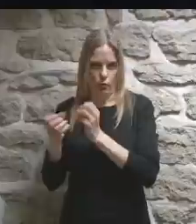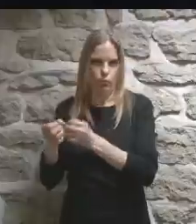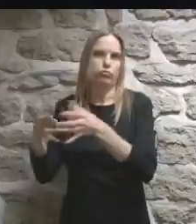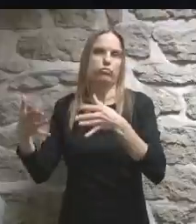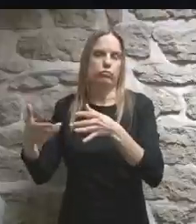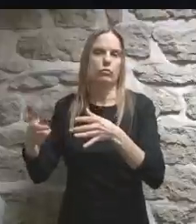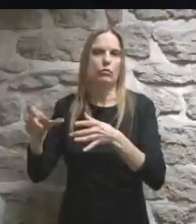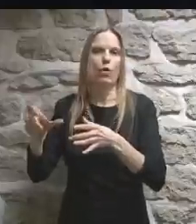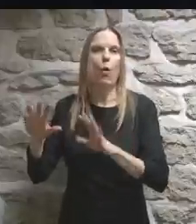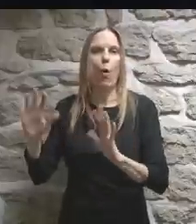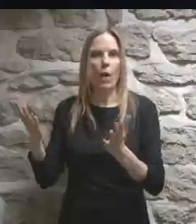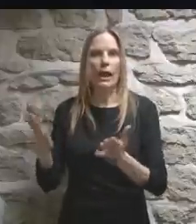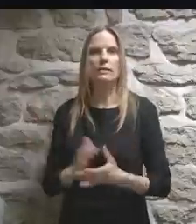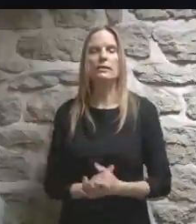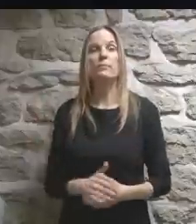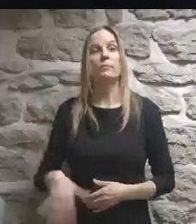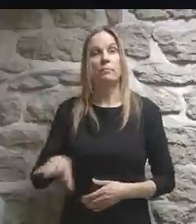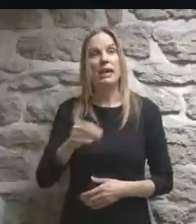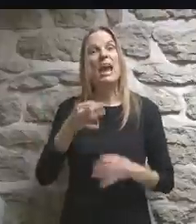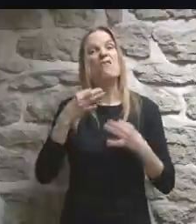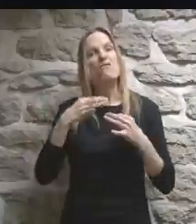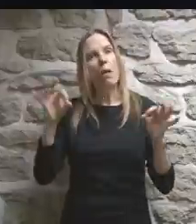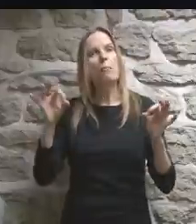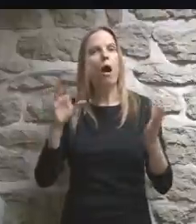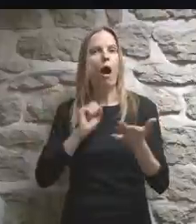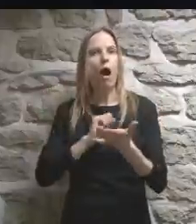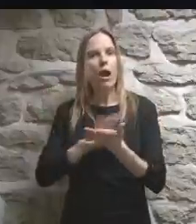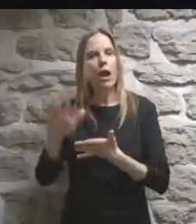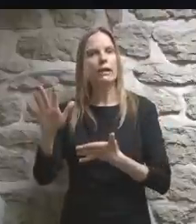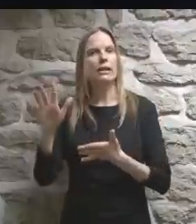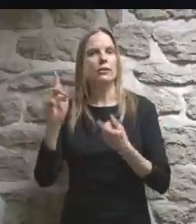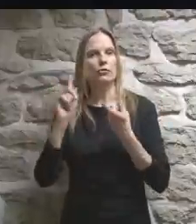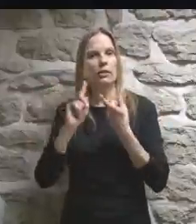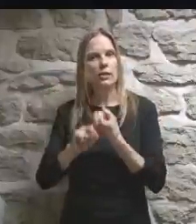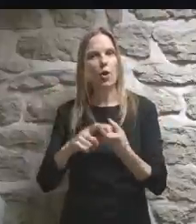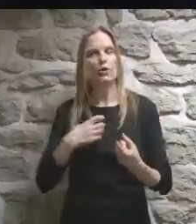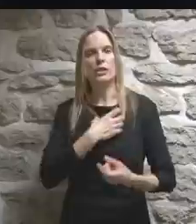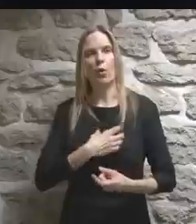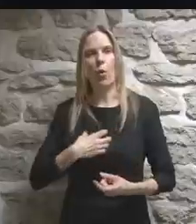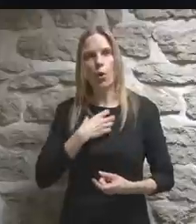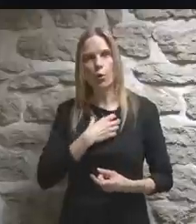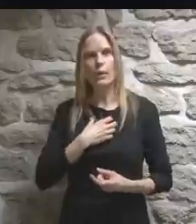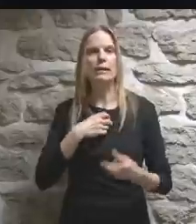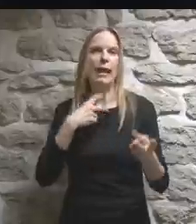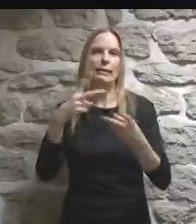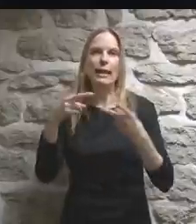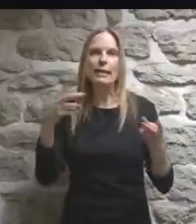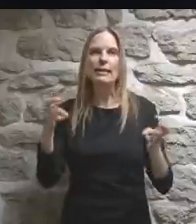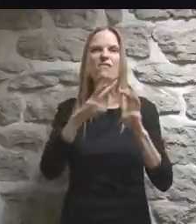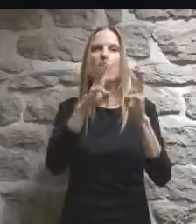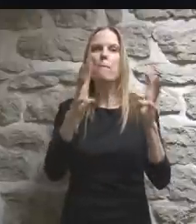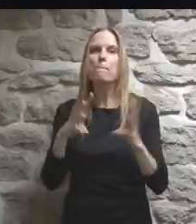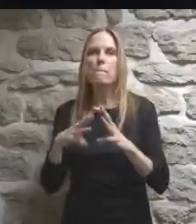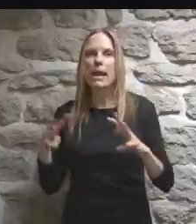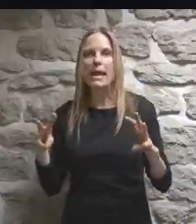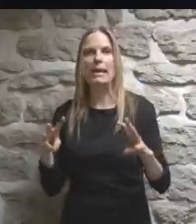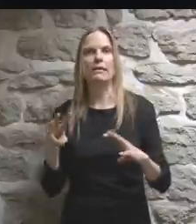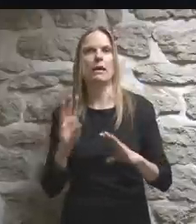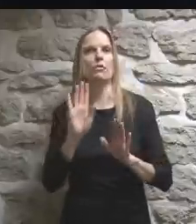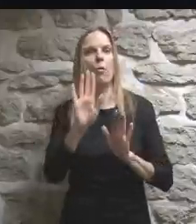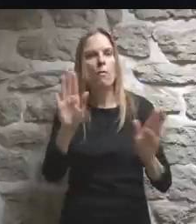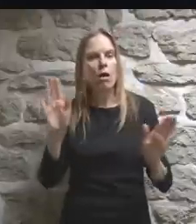Meie vabas ajakirjanduses on oluline see, et erinevad meediamajad saaksid